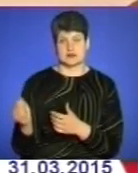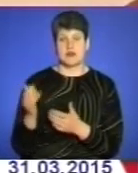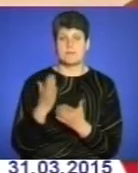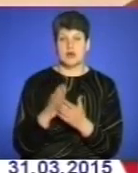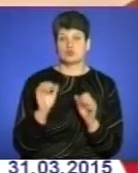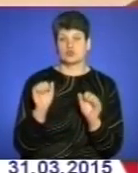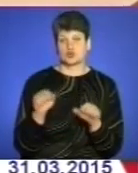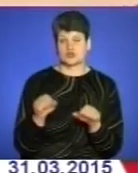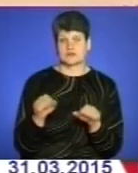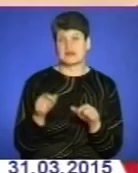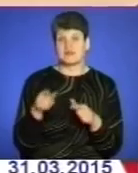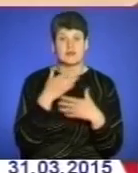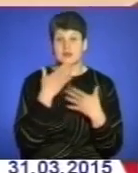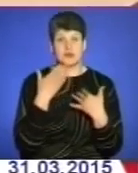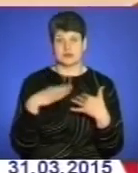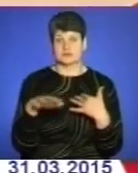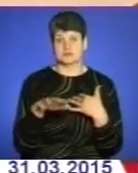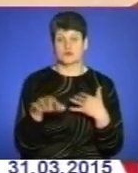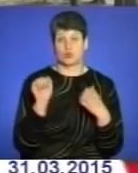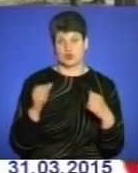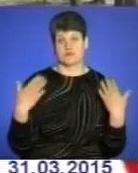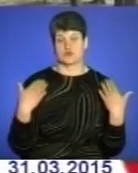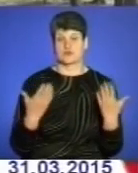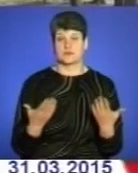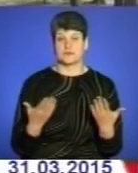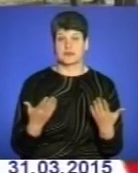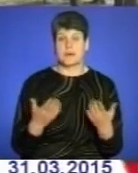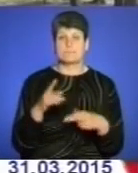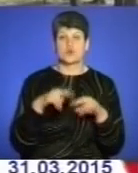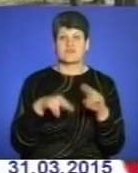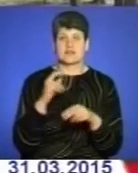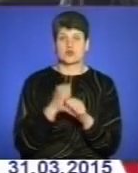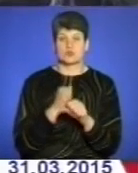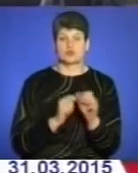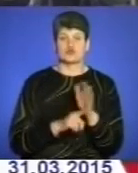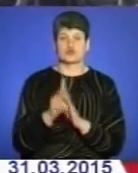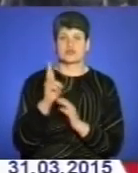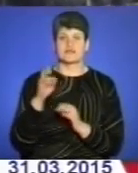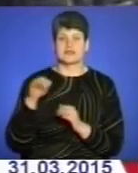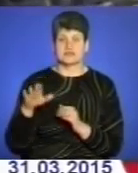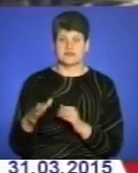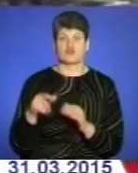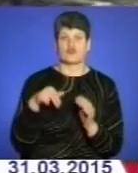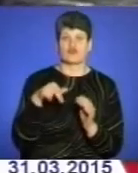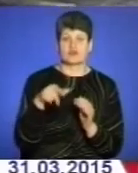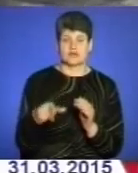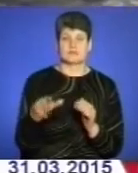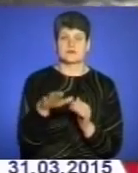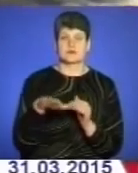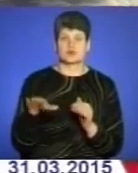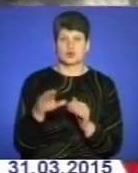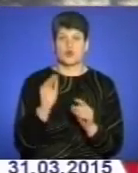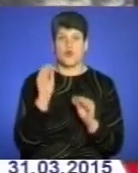можливість, там практично немає таких зон, щоб можна було відпочити. Будівельні роботи розпочнуть з квітня. Вхід до відпочинкової зони